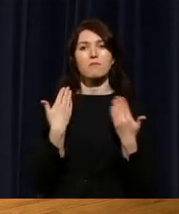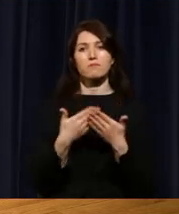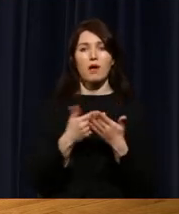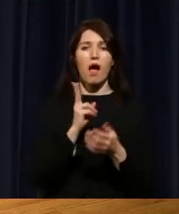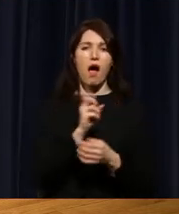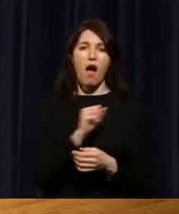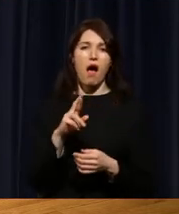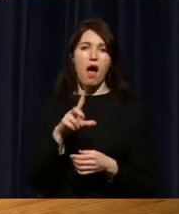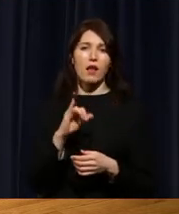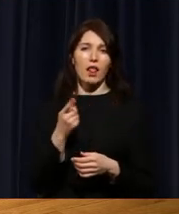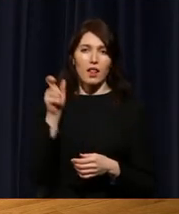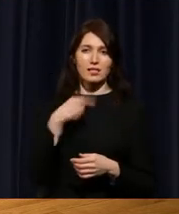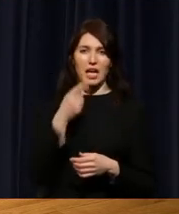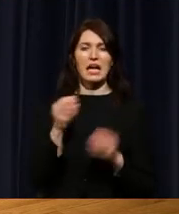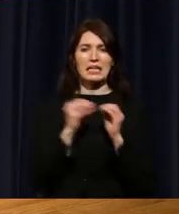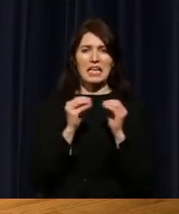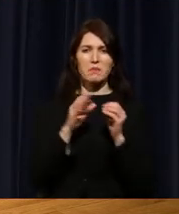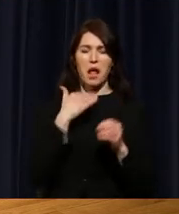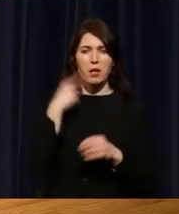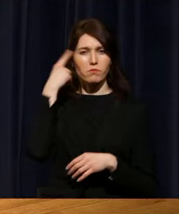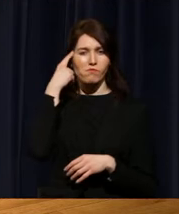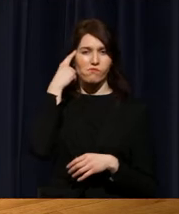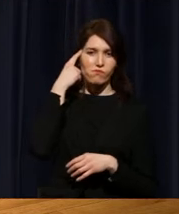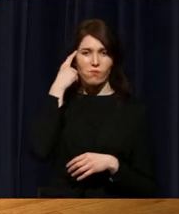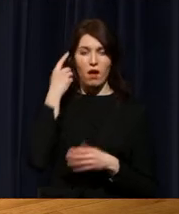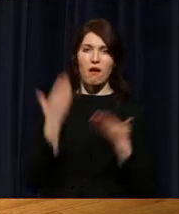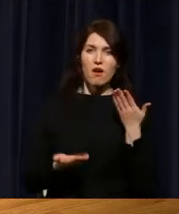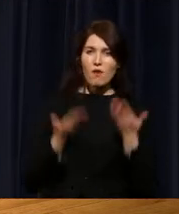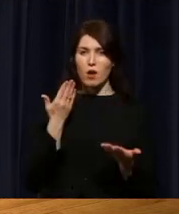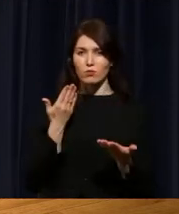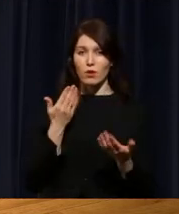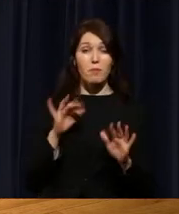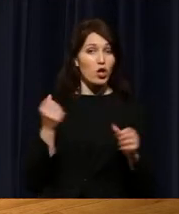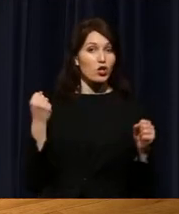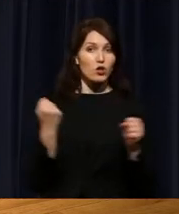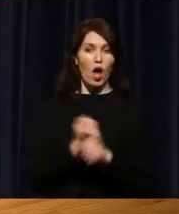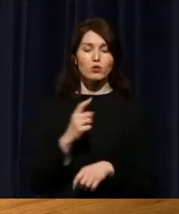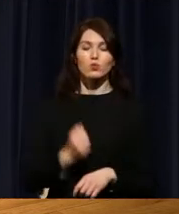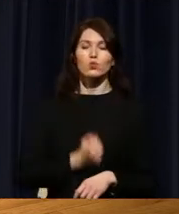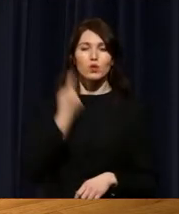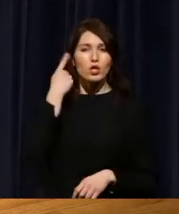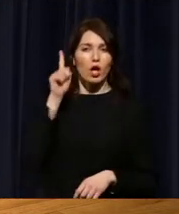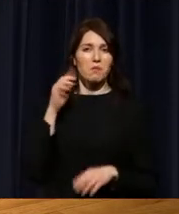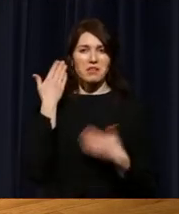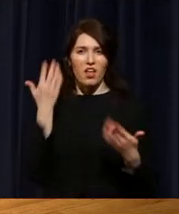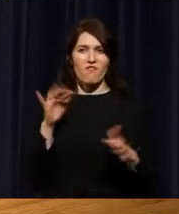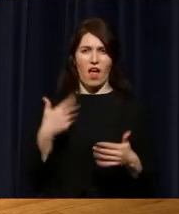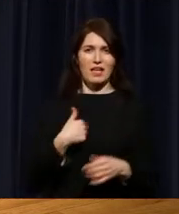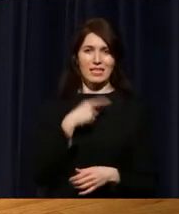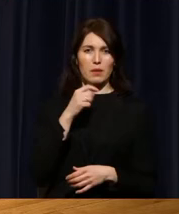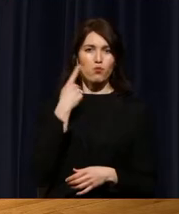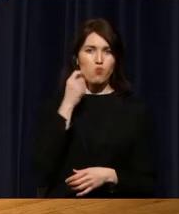10 tajā klasē sāk domāt, un var būt, nu, tur taču ir ļoti grūti iedomāties, es nezinu, vai es gribu zobus raut